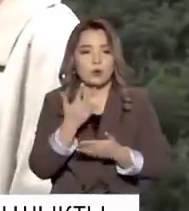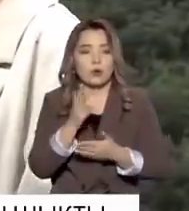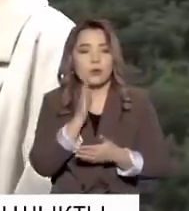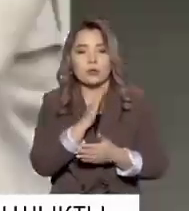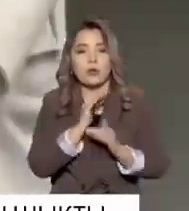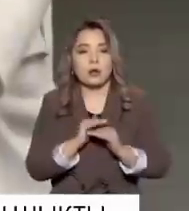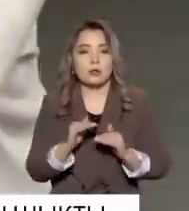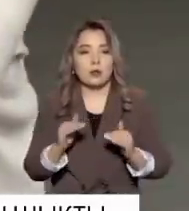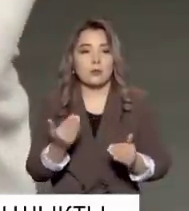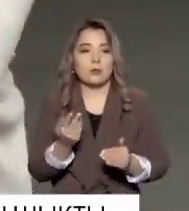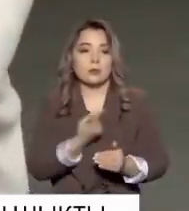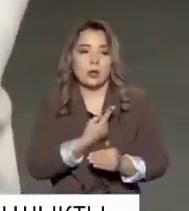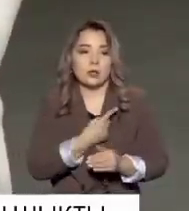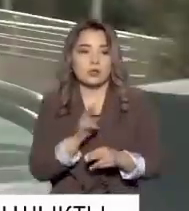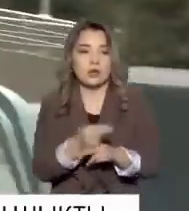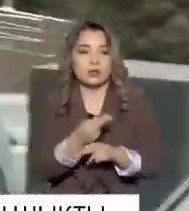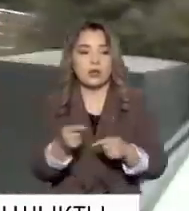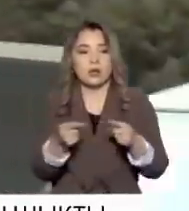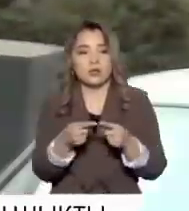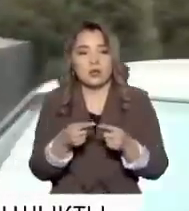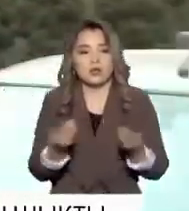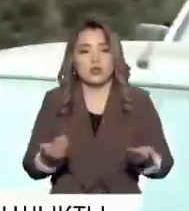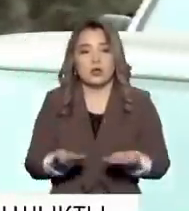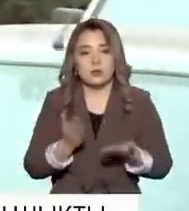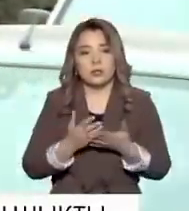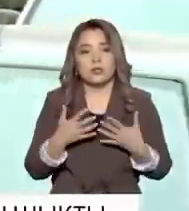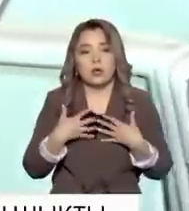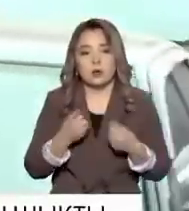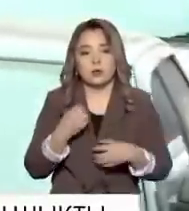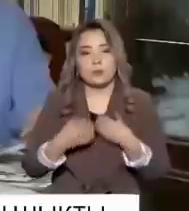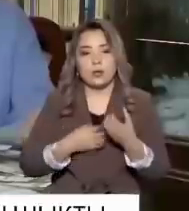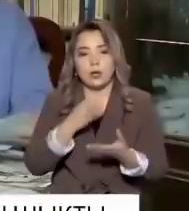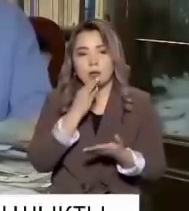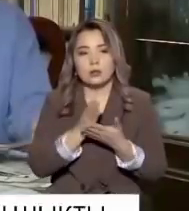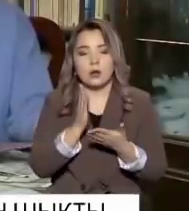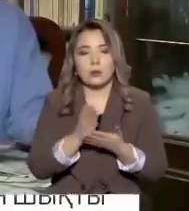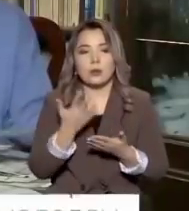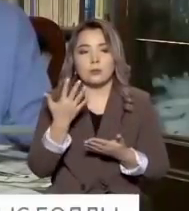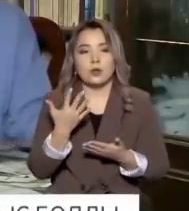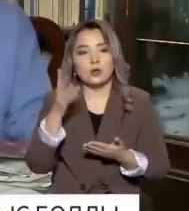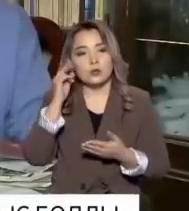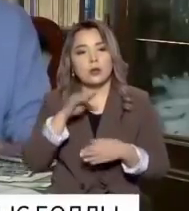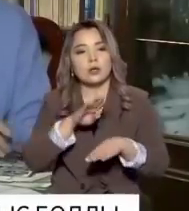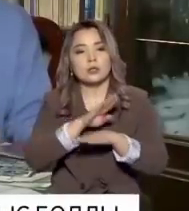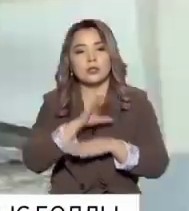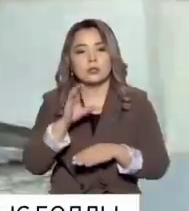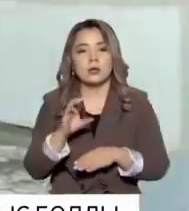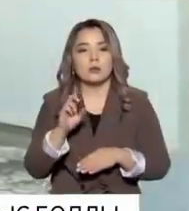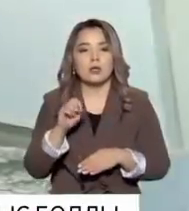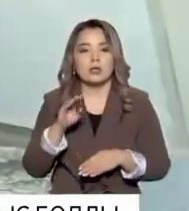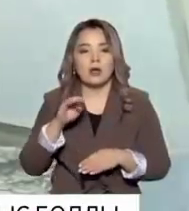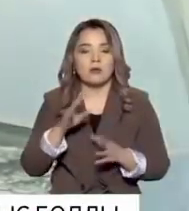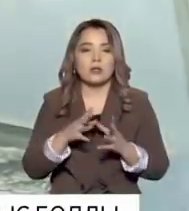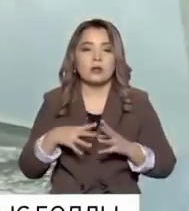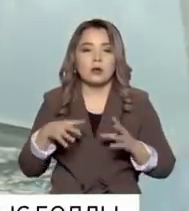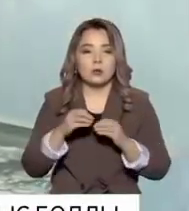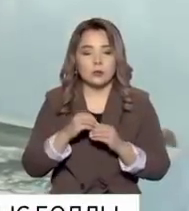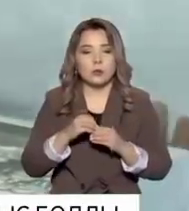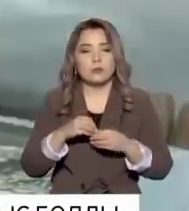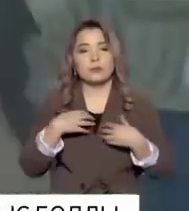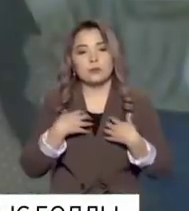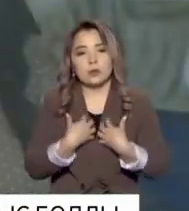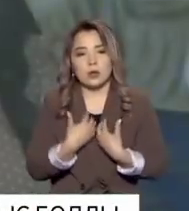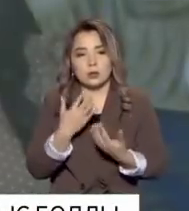анасы, оларды жалғыз бағып отыр. Пәтер жалдап тұрады, сондықтан денсаулығын алаңдаулы. Ал бесігіні қаза тапқан Сәкен Битаевтың отбасы қара жамылып